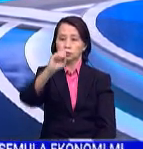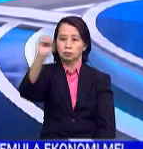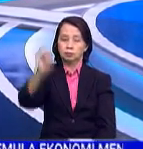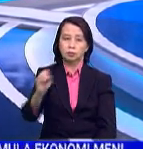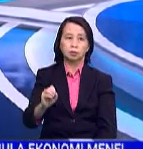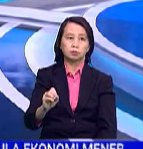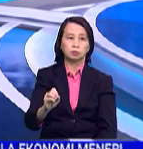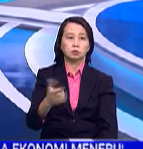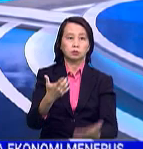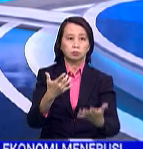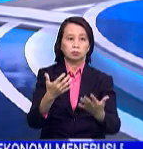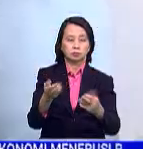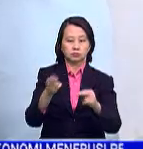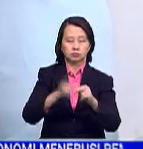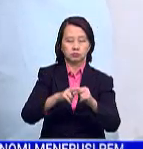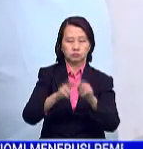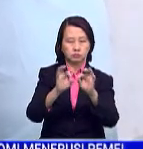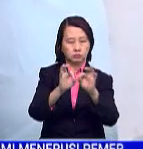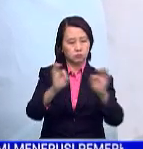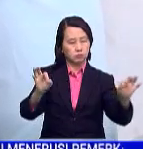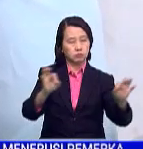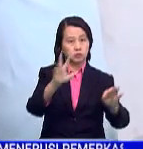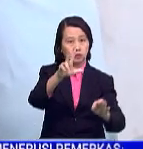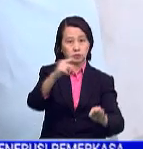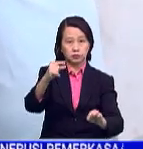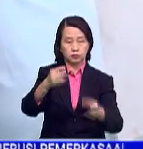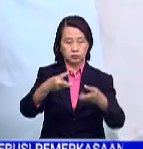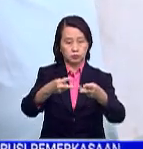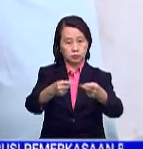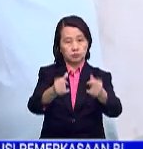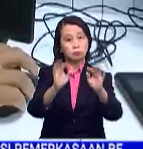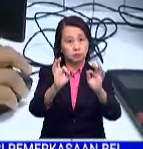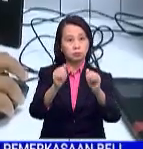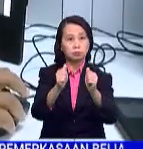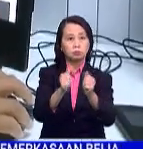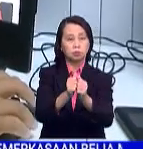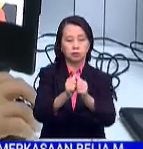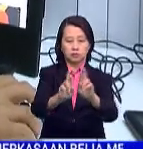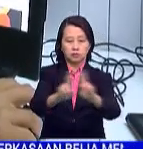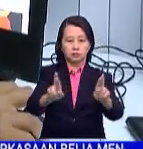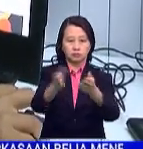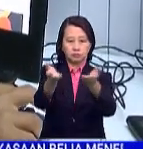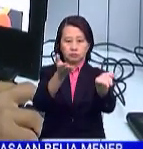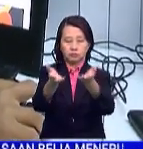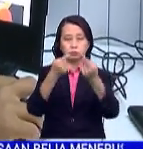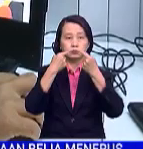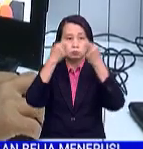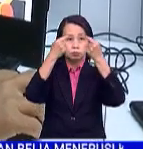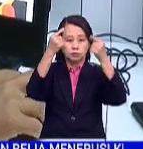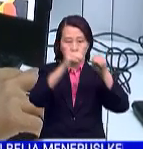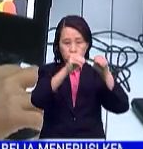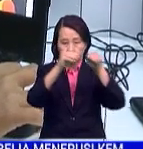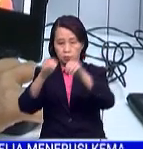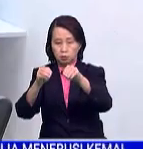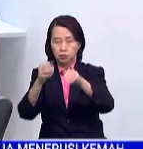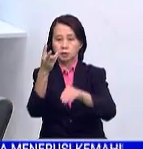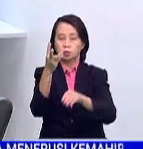93.51%. Langkah penambatan rangkaian 3G juga berjalan lancar dengan penyedia perkhidmatan berjaya memindahkan